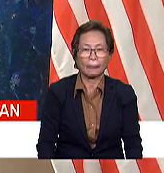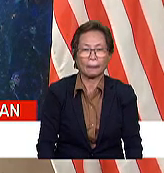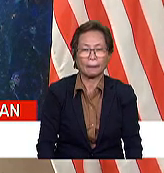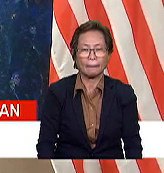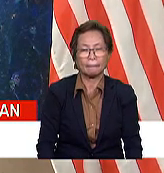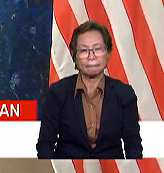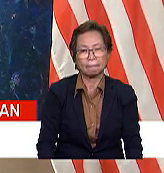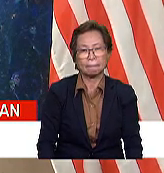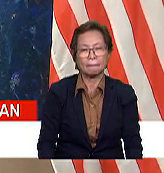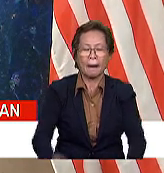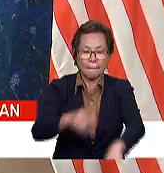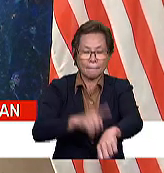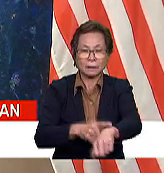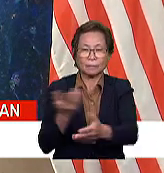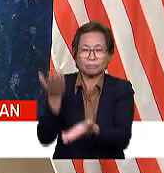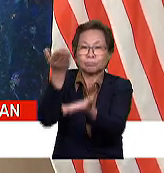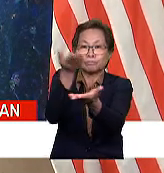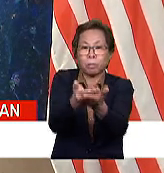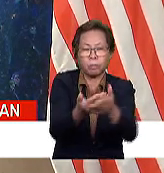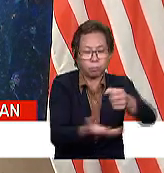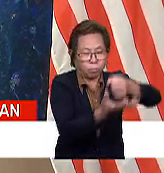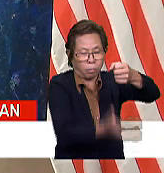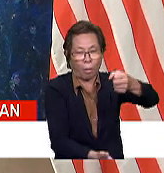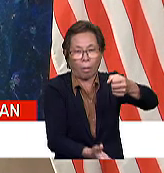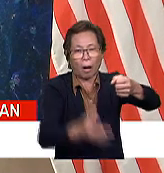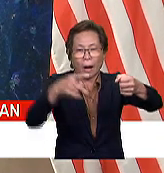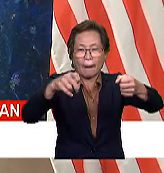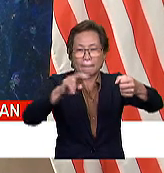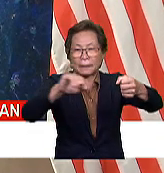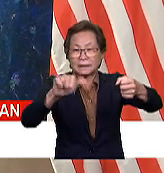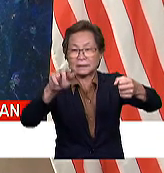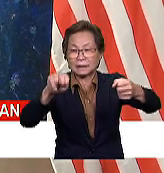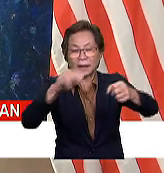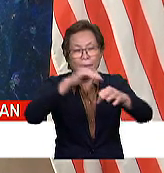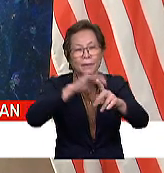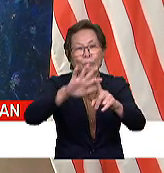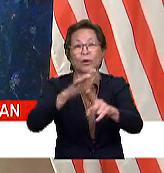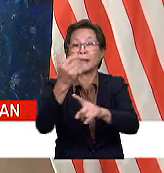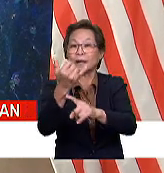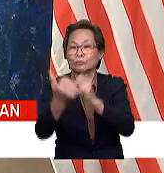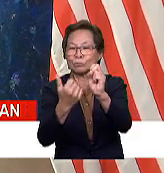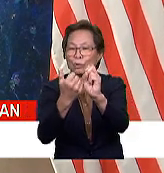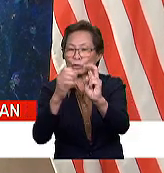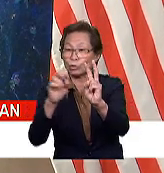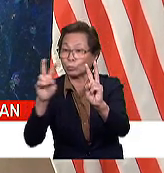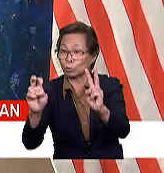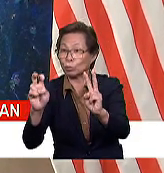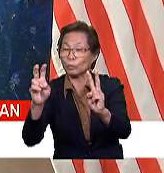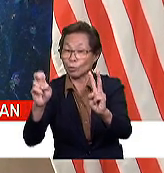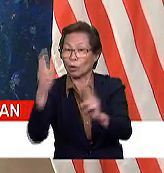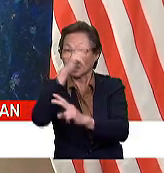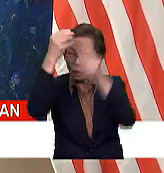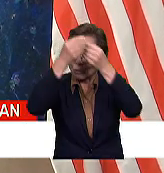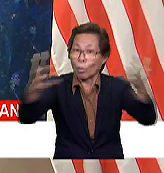the story saya sekalian semasa pembentangan t-cash penjana pada John 2020 kerajaan telah